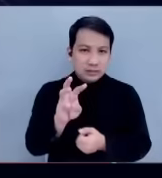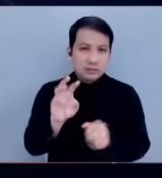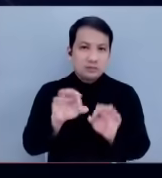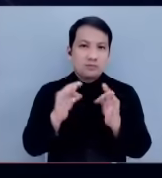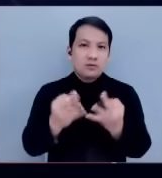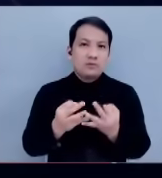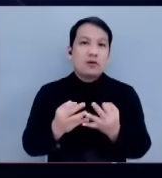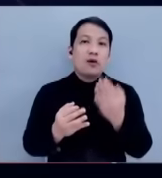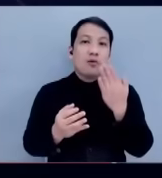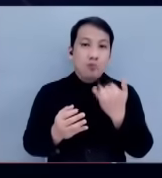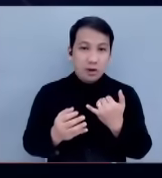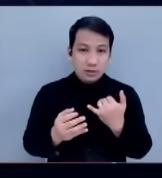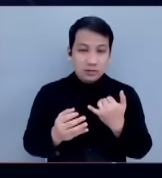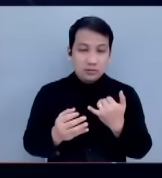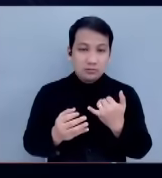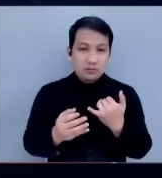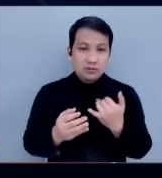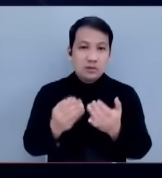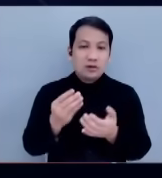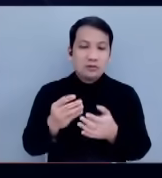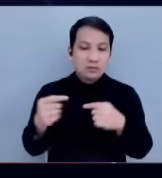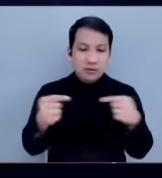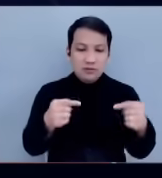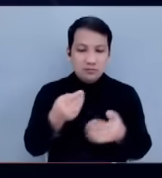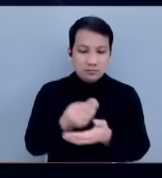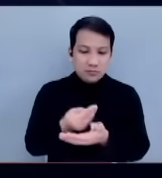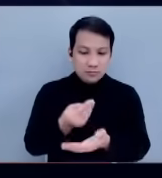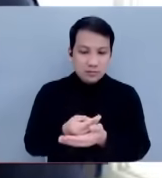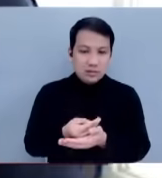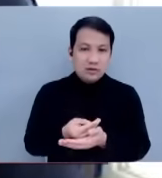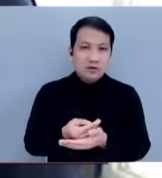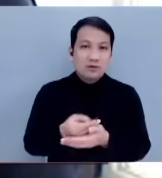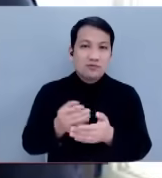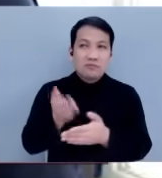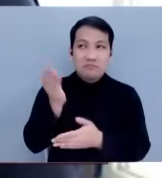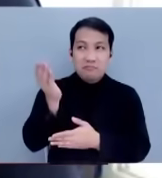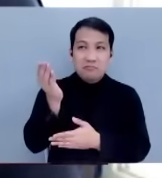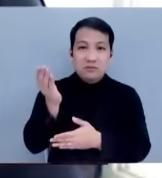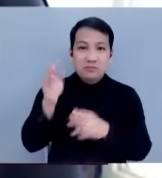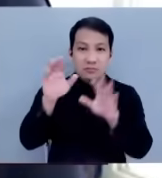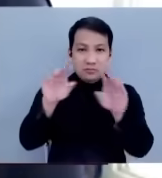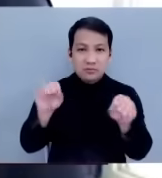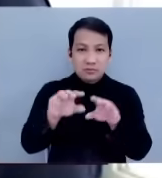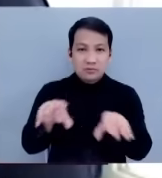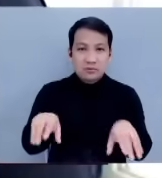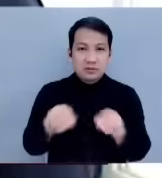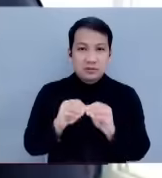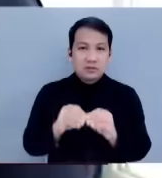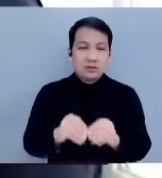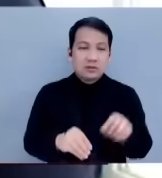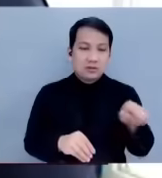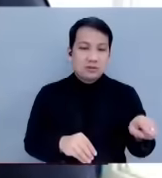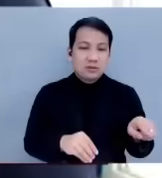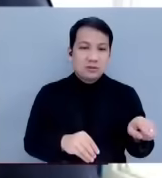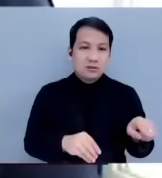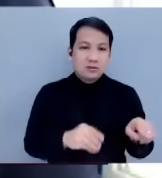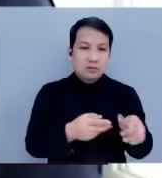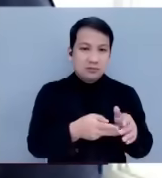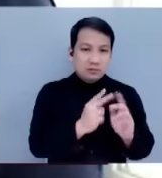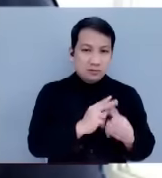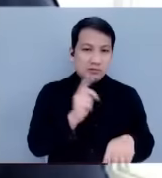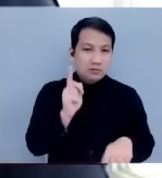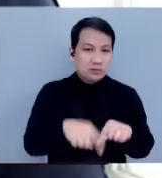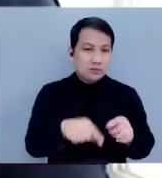pinag-ugatan, away sa pera na galing sa pinamaskuhang limos. May hiram itong isang lumad sa isang lumad na hindi nabayaran.